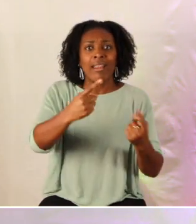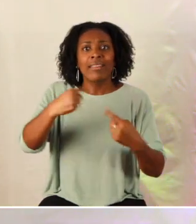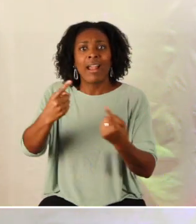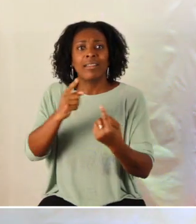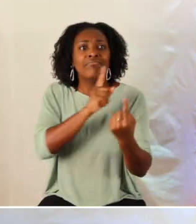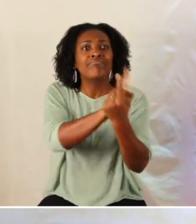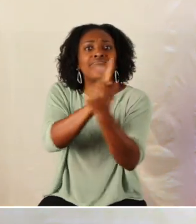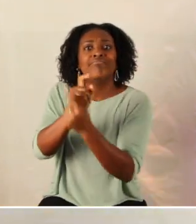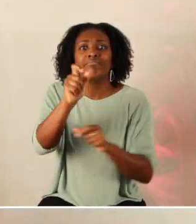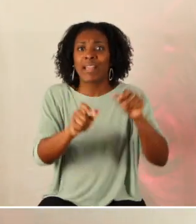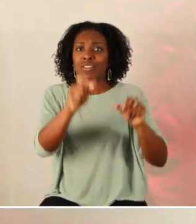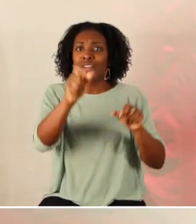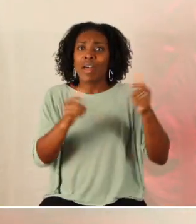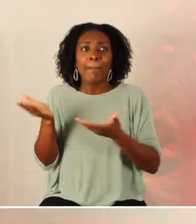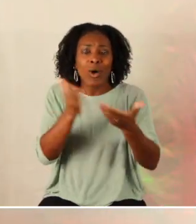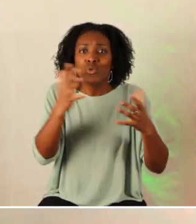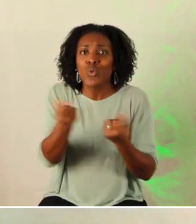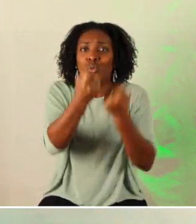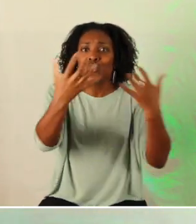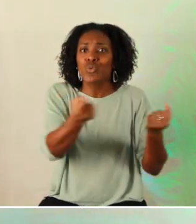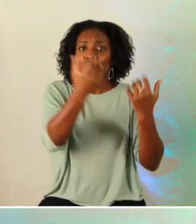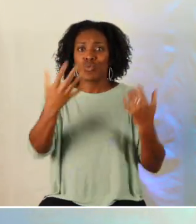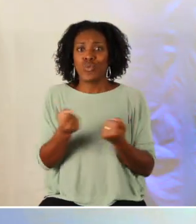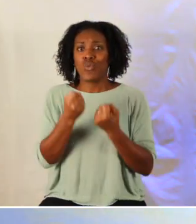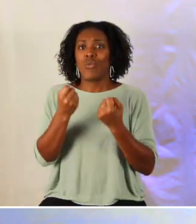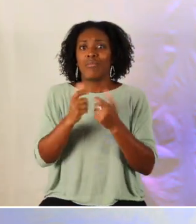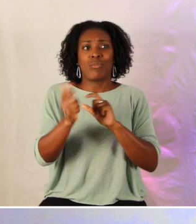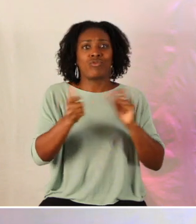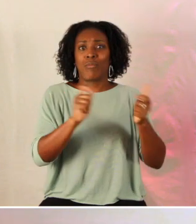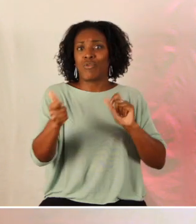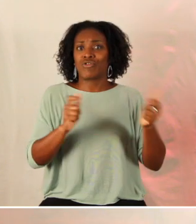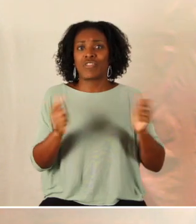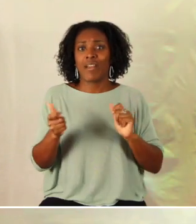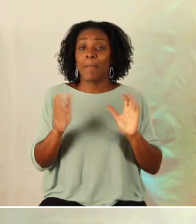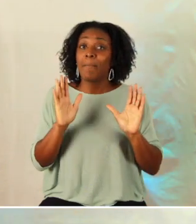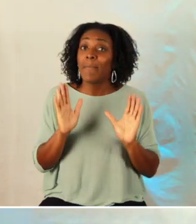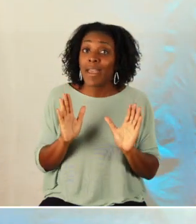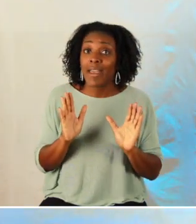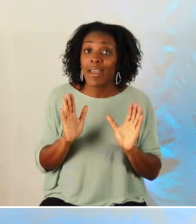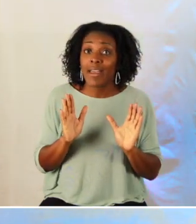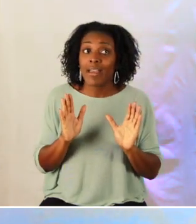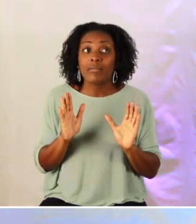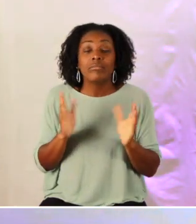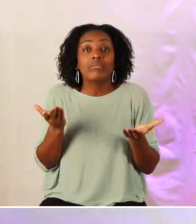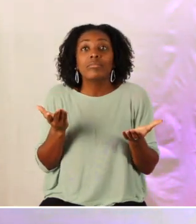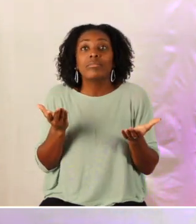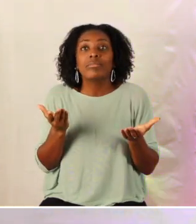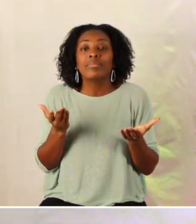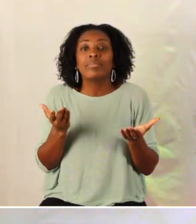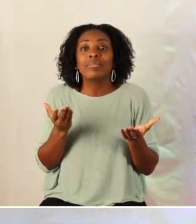perdus, d'apporter du secours à son prochain. Mais ça ne peut pas se faire sans avoir eh